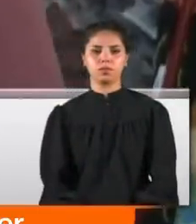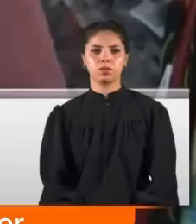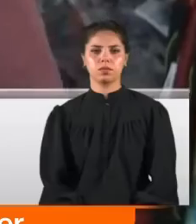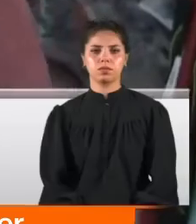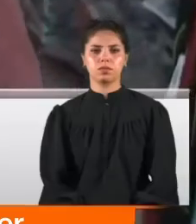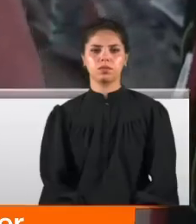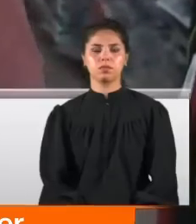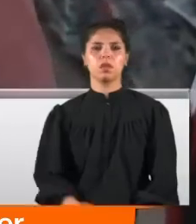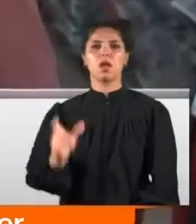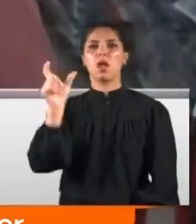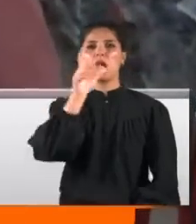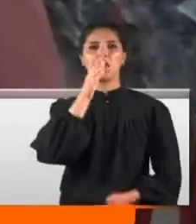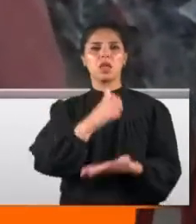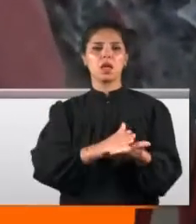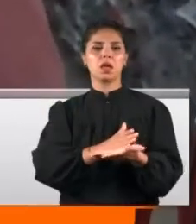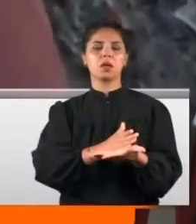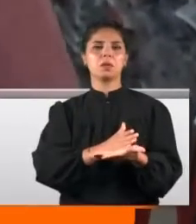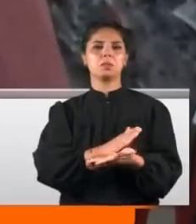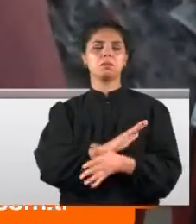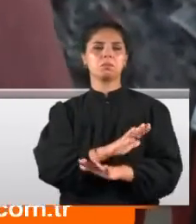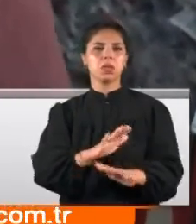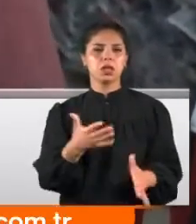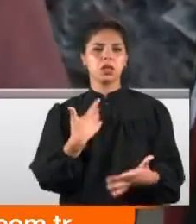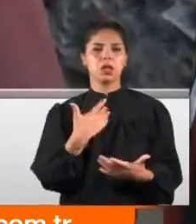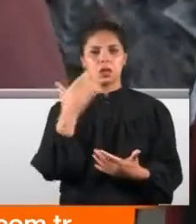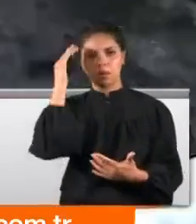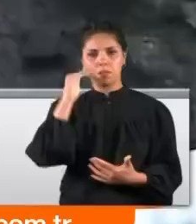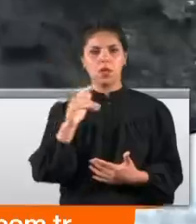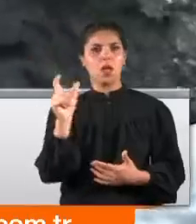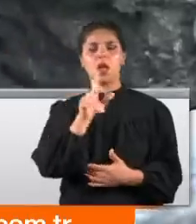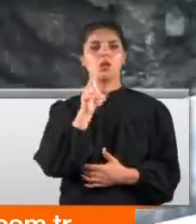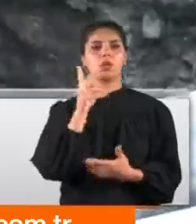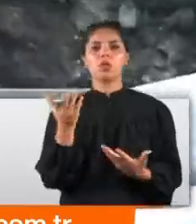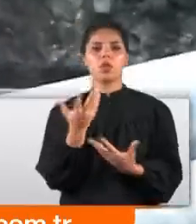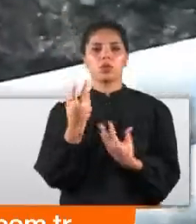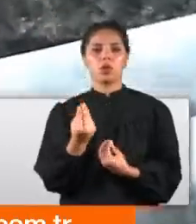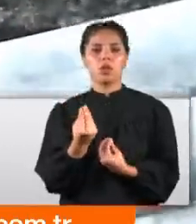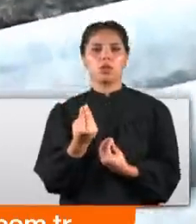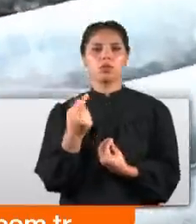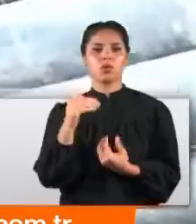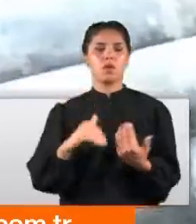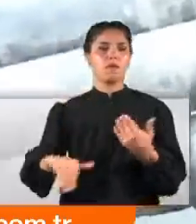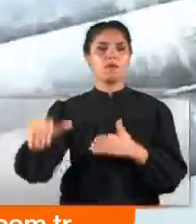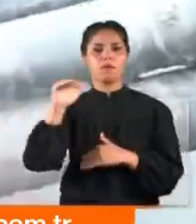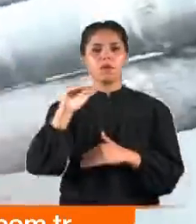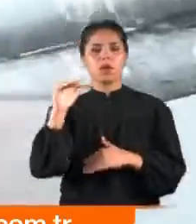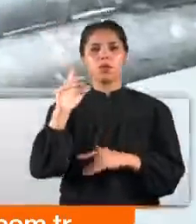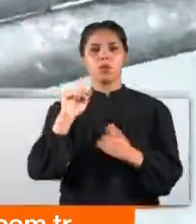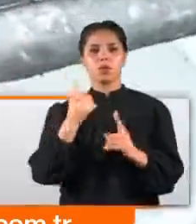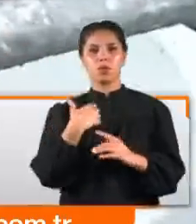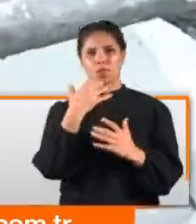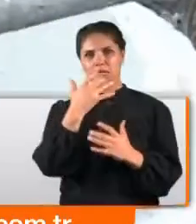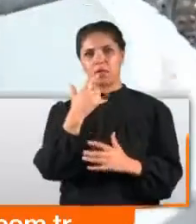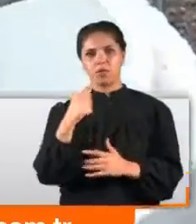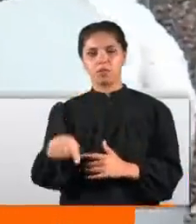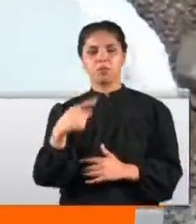Ayın yarısı gitti, mağdur olduk. Ayın yarısı gidince ay sonu nasıl çıkaracağız diye düşünüyoruz. Yani. En yüksek sezon. Evet, en yüksek sezon. Biz öneride bulunduk,